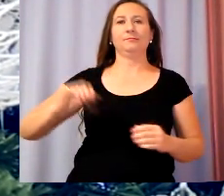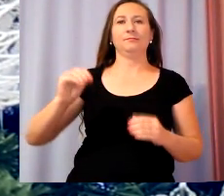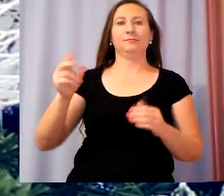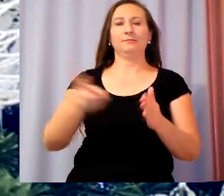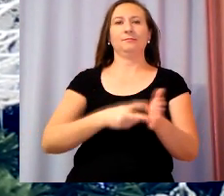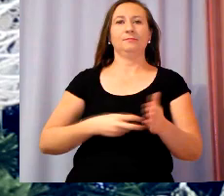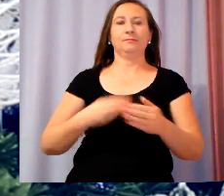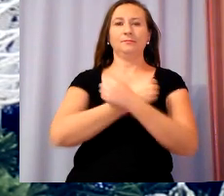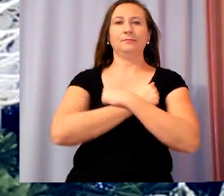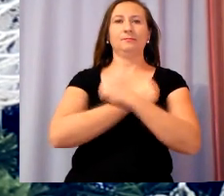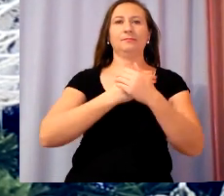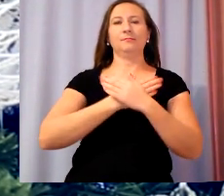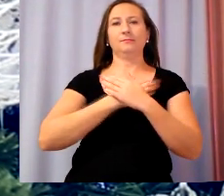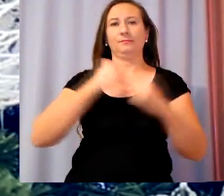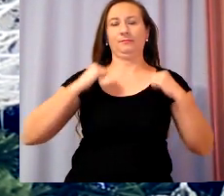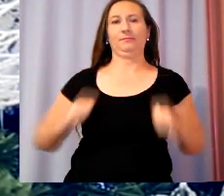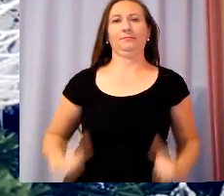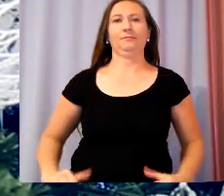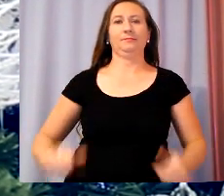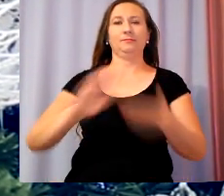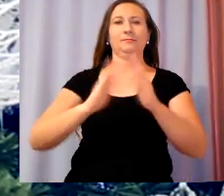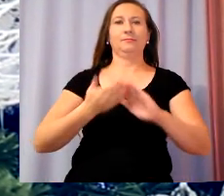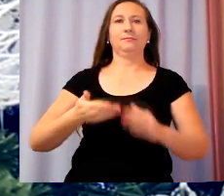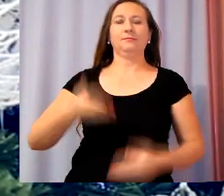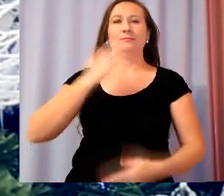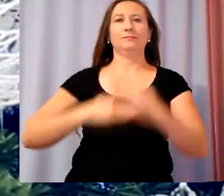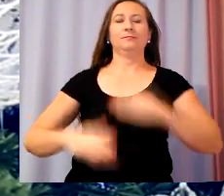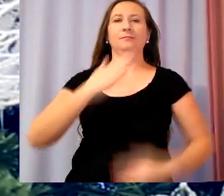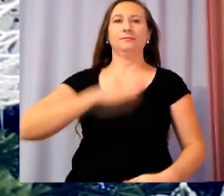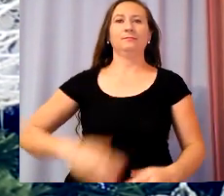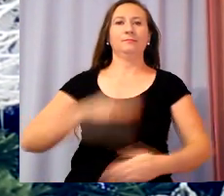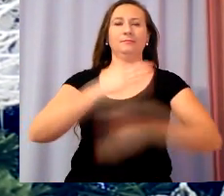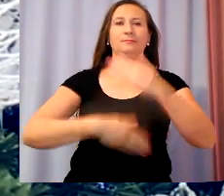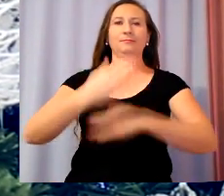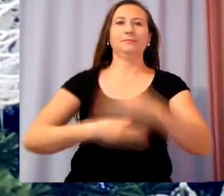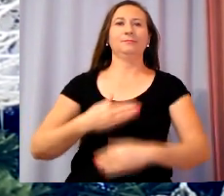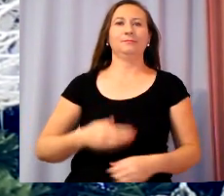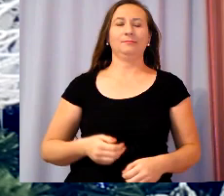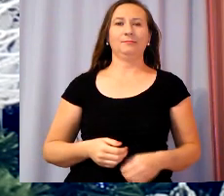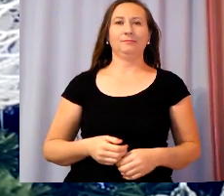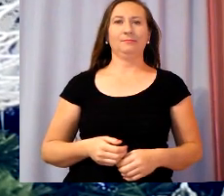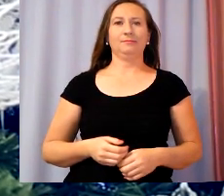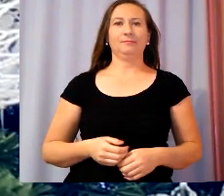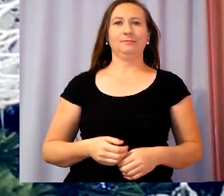zabrakło miłości, spokoju, wzajemnej życzliwości i radości.